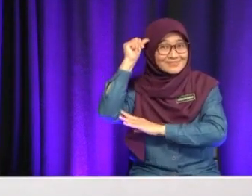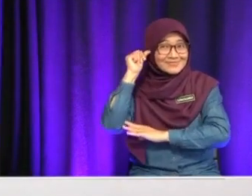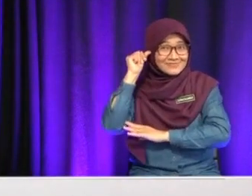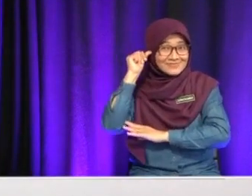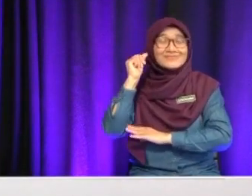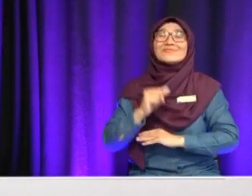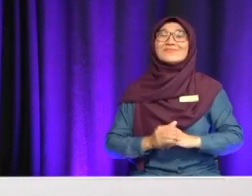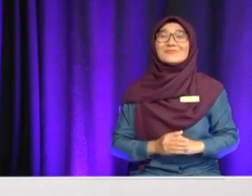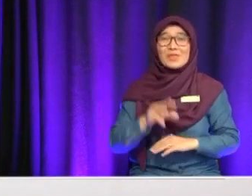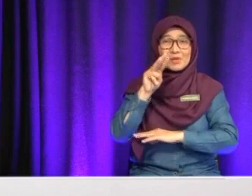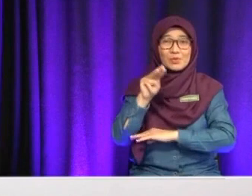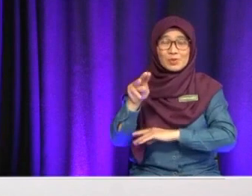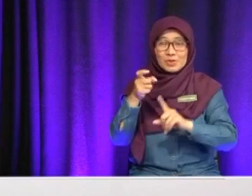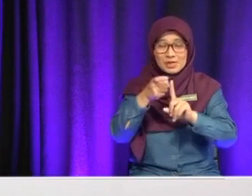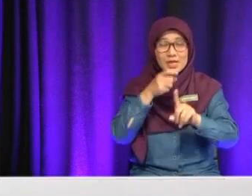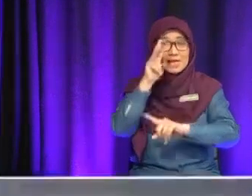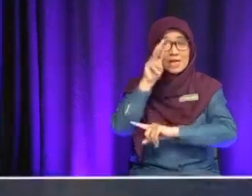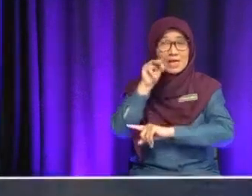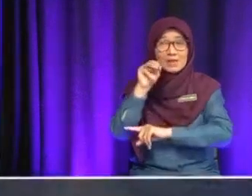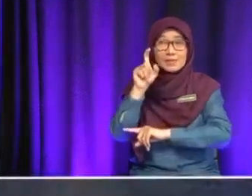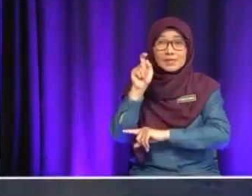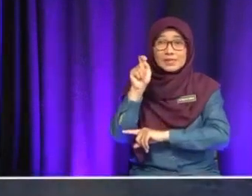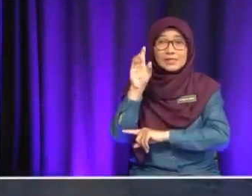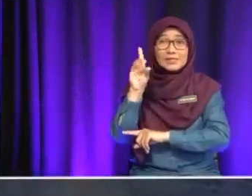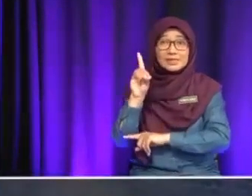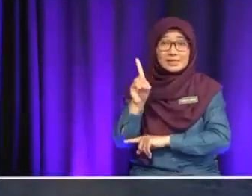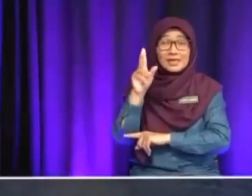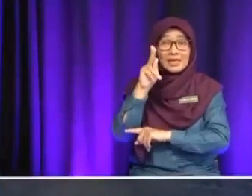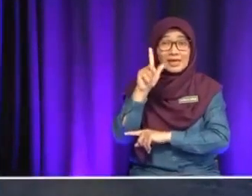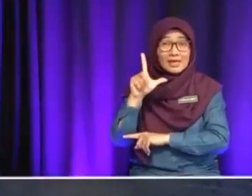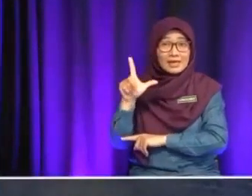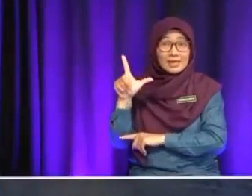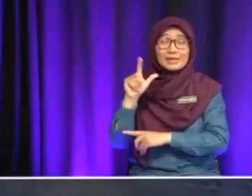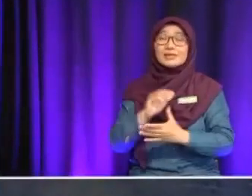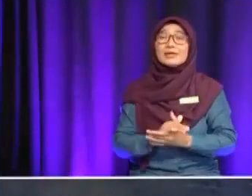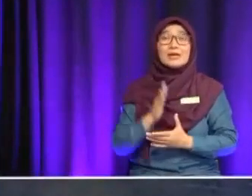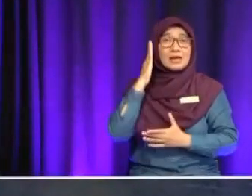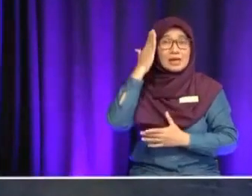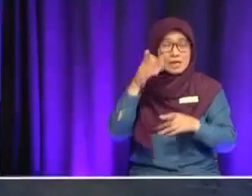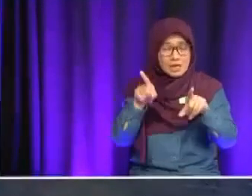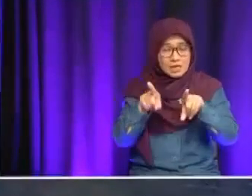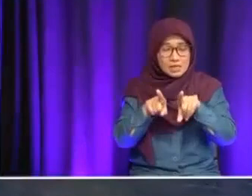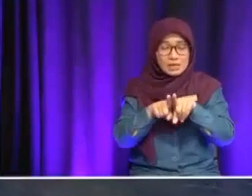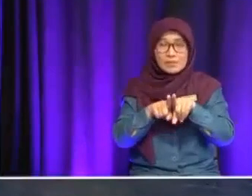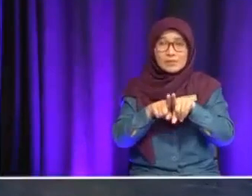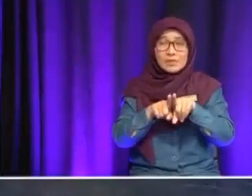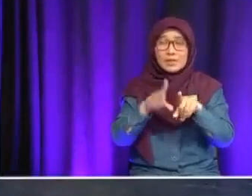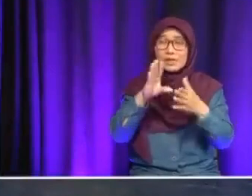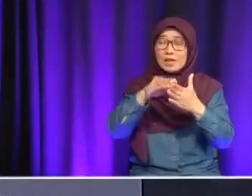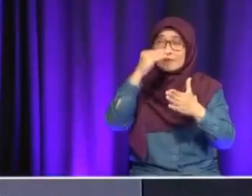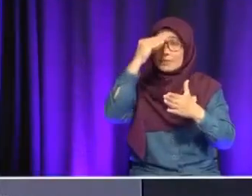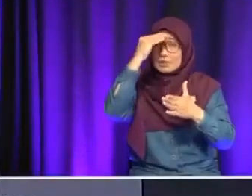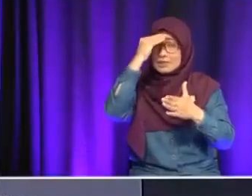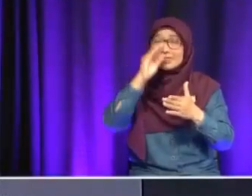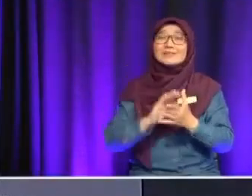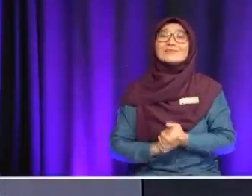dia murid-murid daripada Maktab Tentera Diraja Wilayah Persekutuan Kuala Lumpur yang akan bersama dengan kita, dan saya yakin murid-murid kat luar